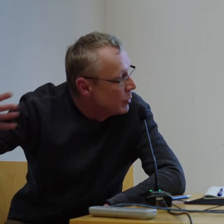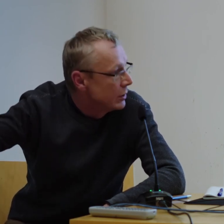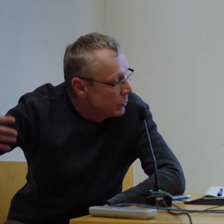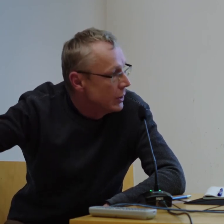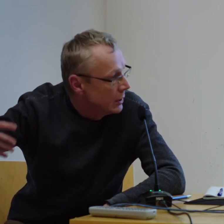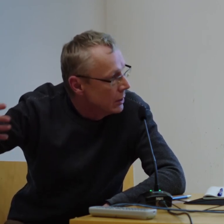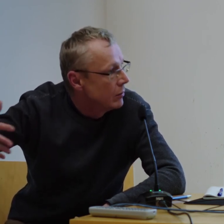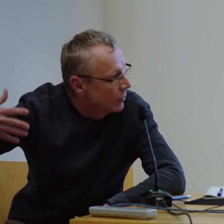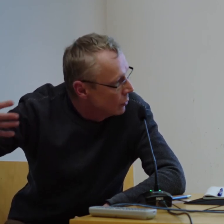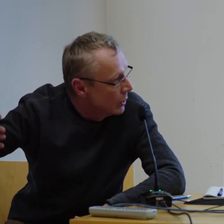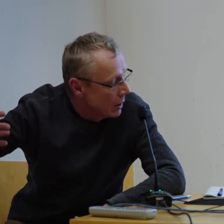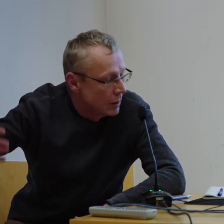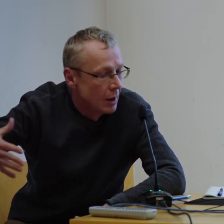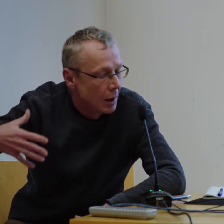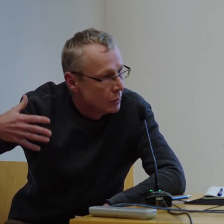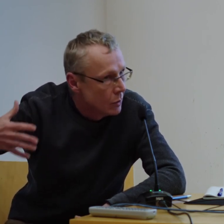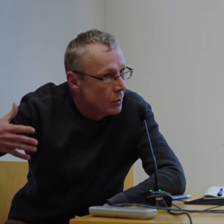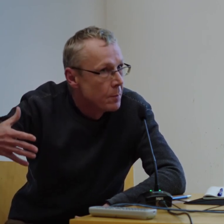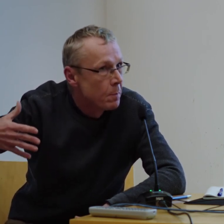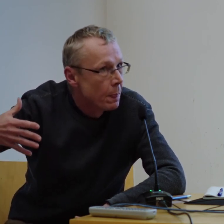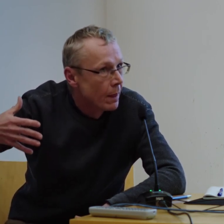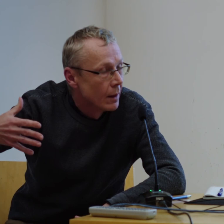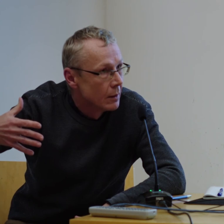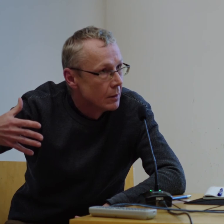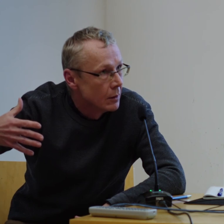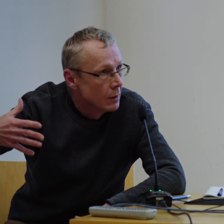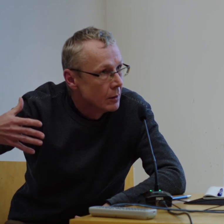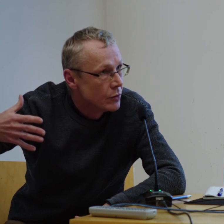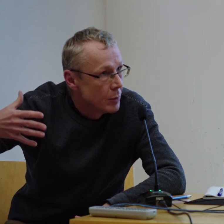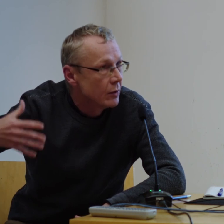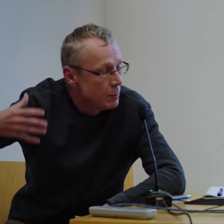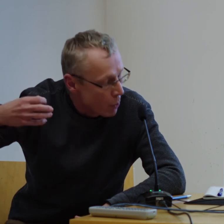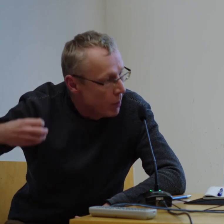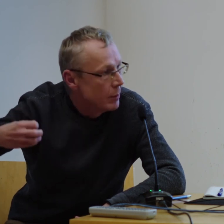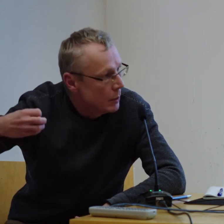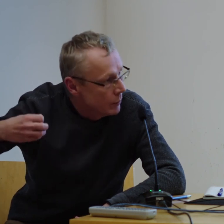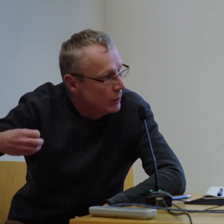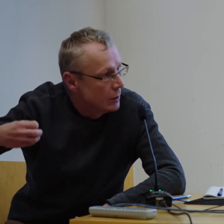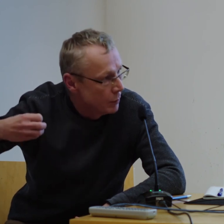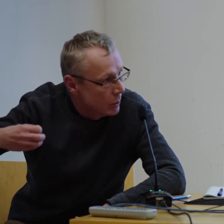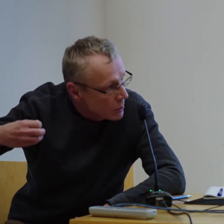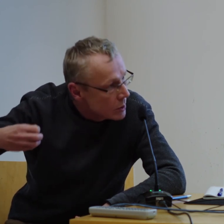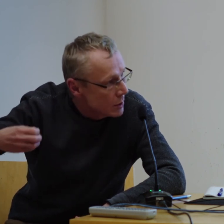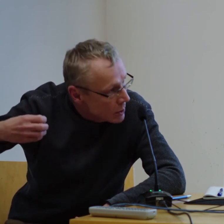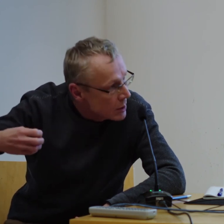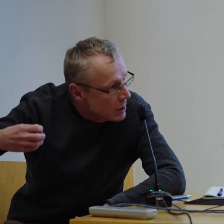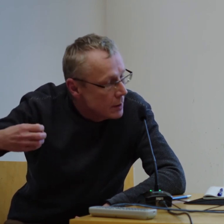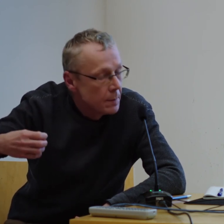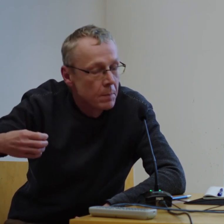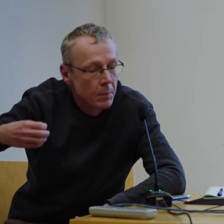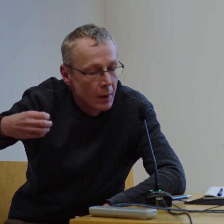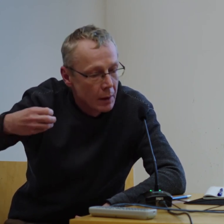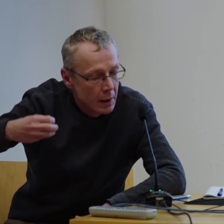mu neměly některé věci unikat. A to, v čem je asi problém jakoby v této společnosti